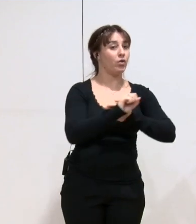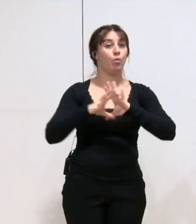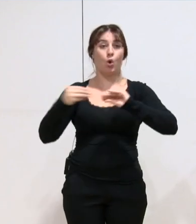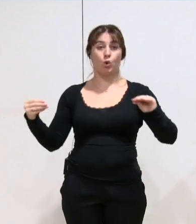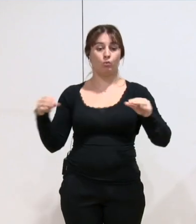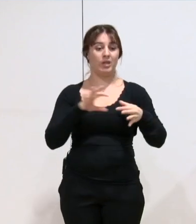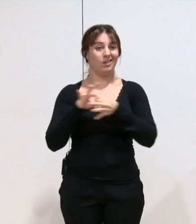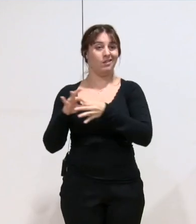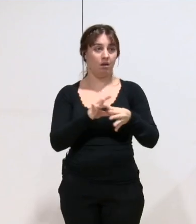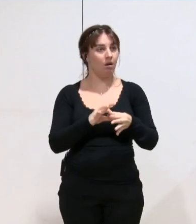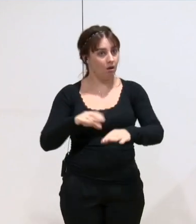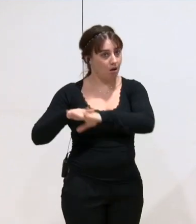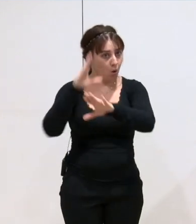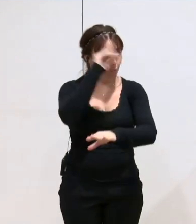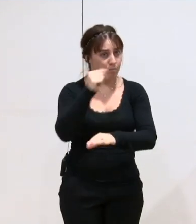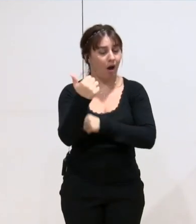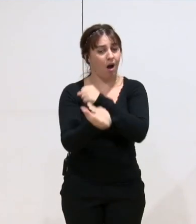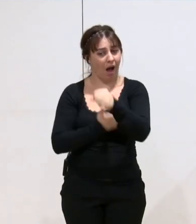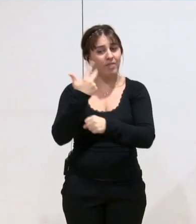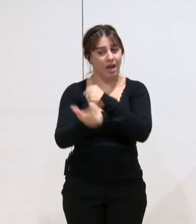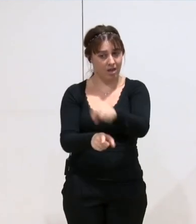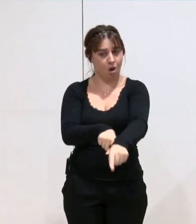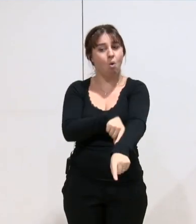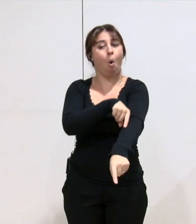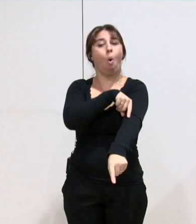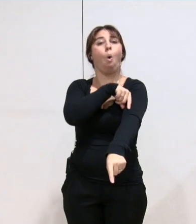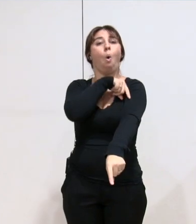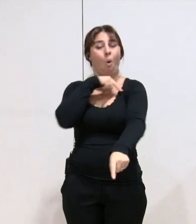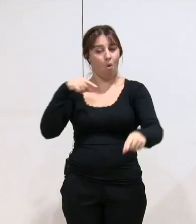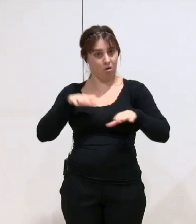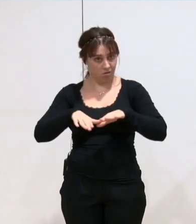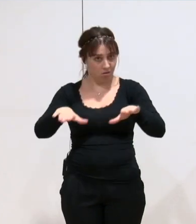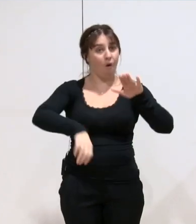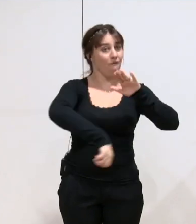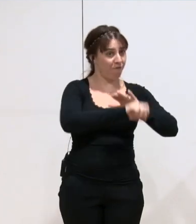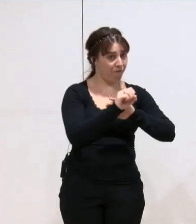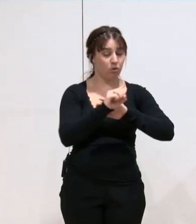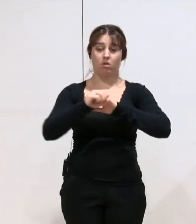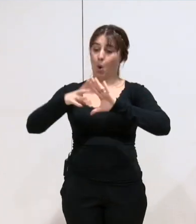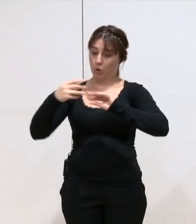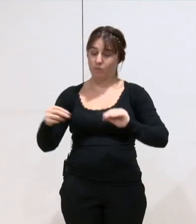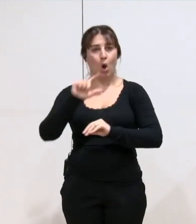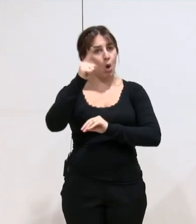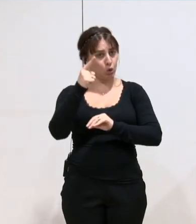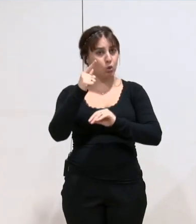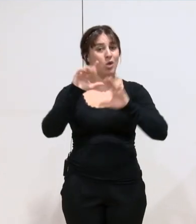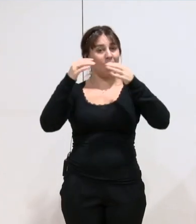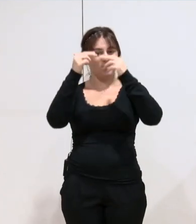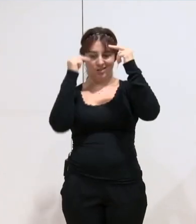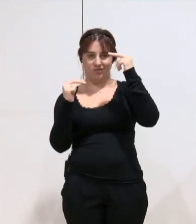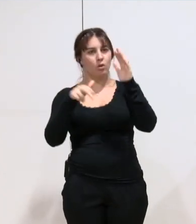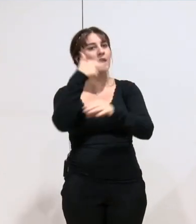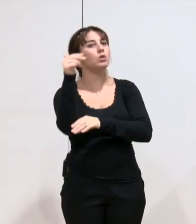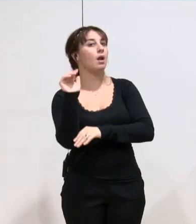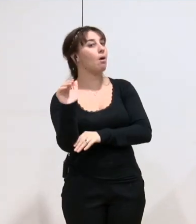je le rappelle, a duré un certain nombre d'années dans ce stade Esdiguer avec le football et le rugby en deuxième division nationale. Donc, ils ont